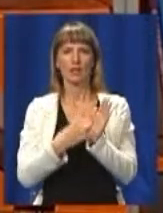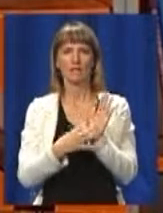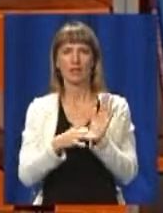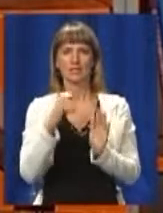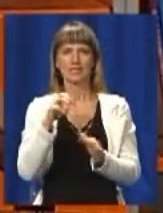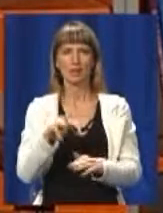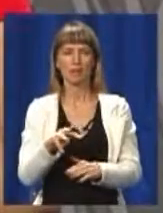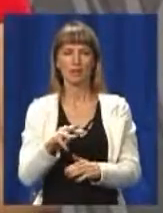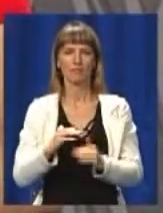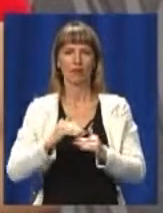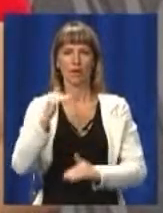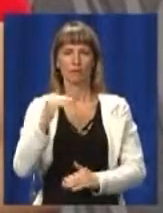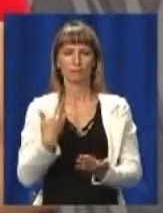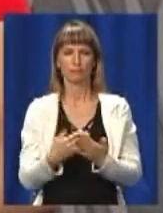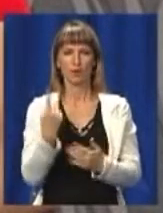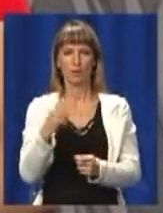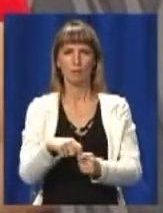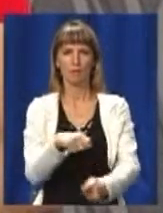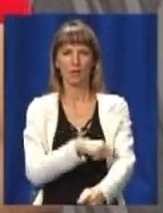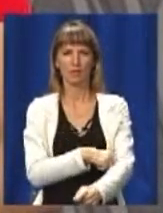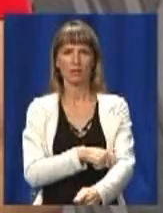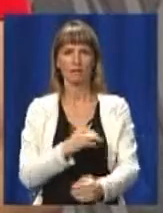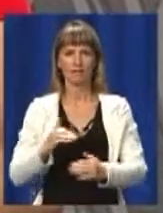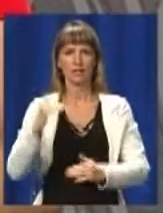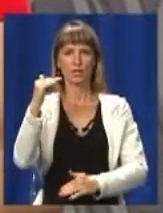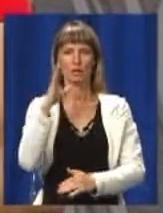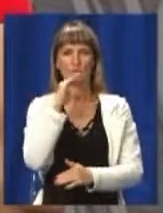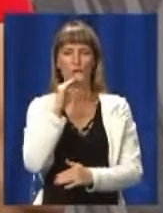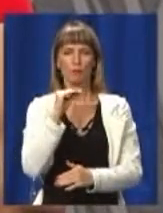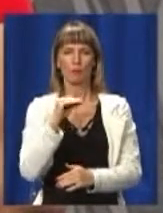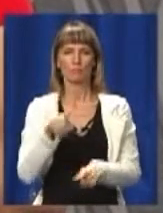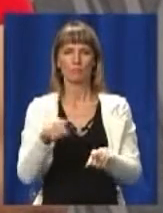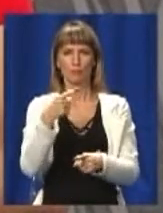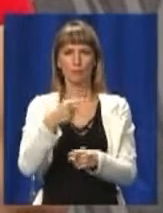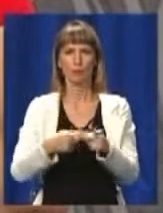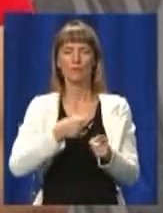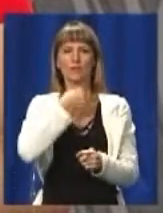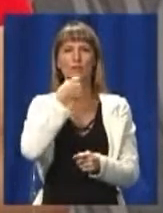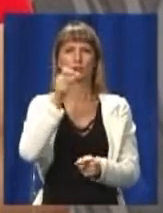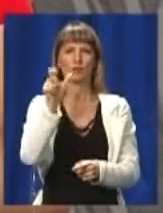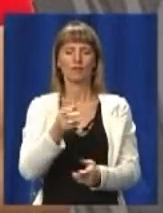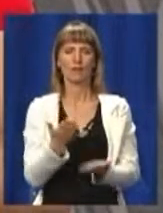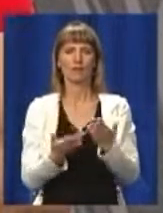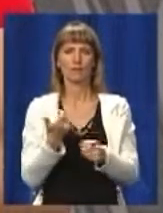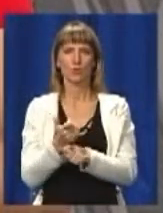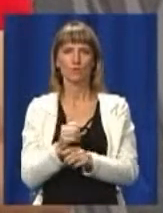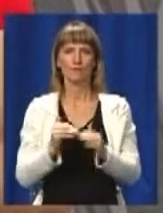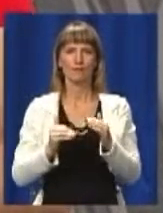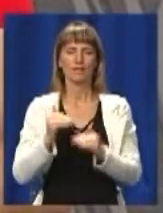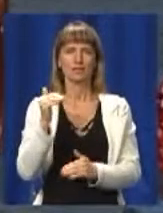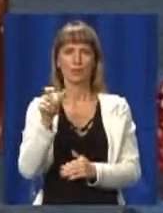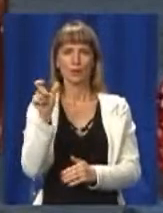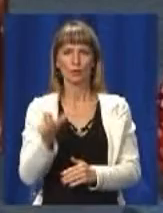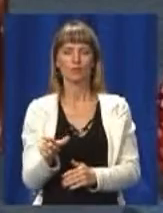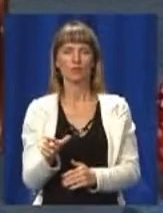сягає сантиметрів. Ну да, майже метр, уявіть собі, такий цуцак, який майже півдорослої людини виглядає. Якщо це дуже-дуже така височенька